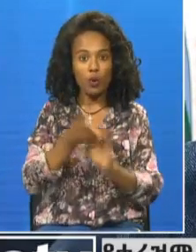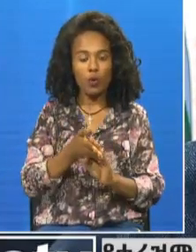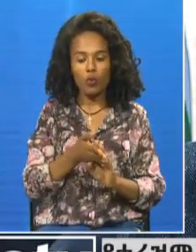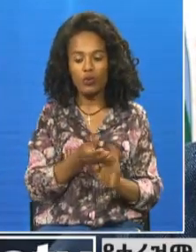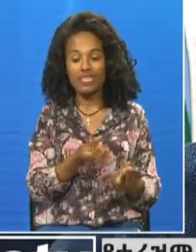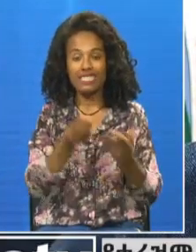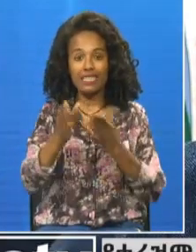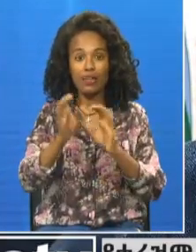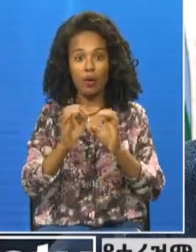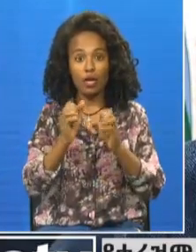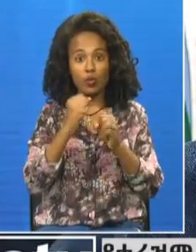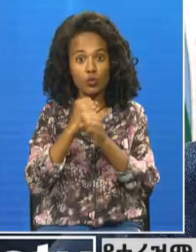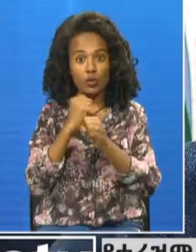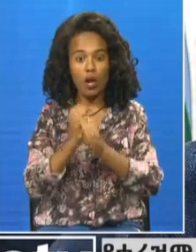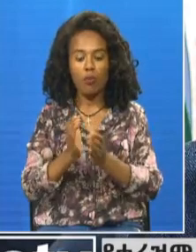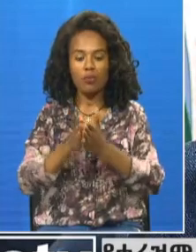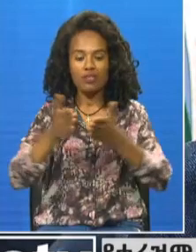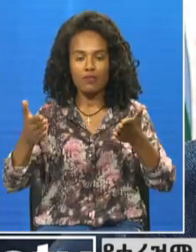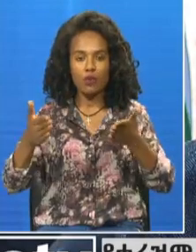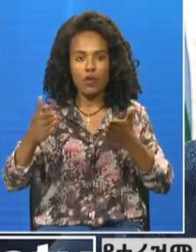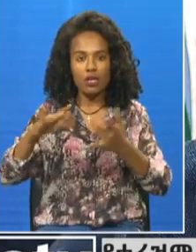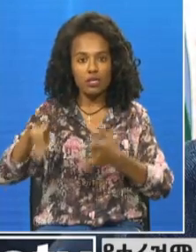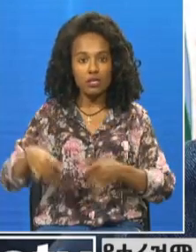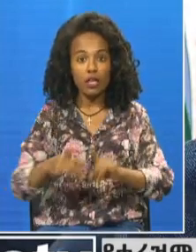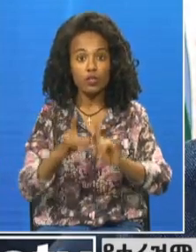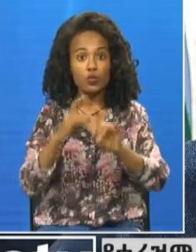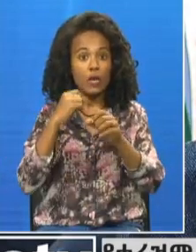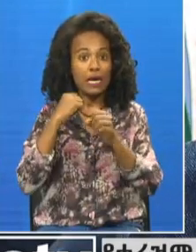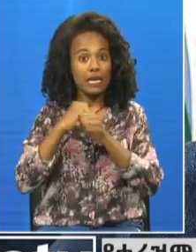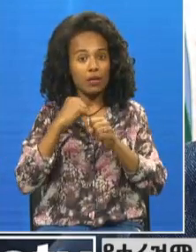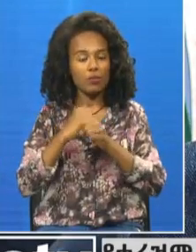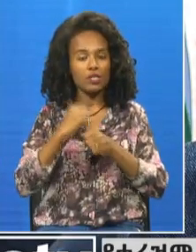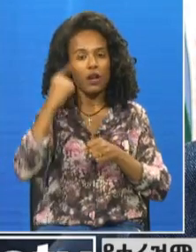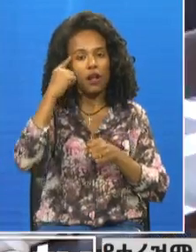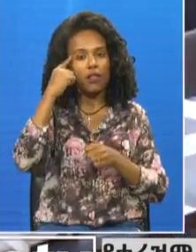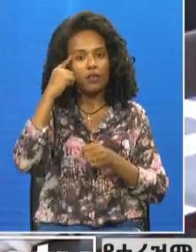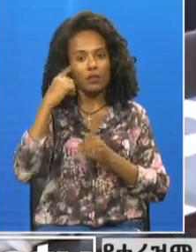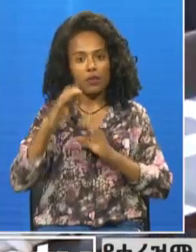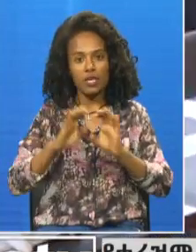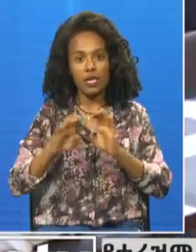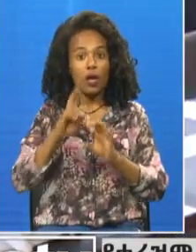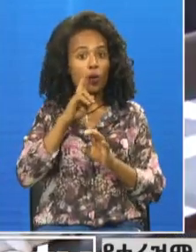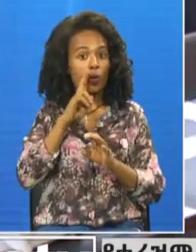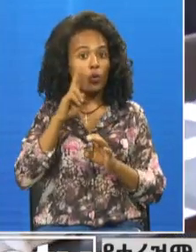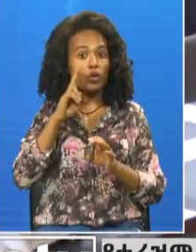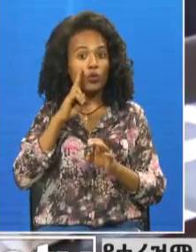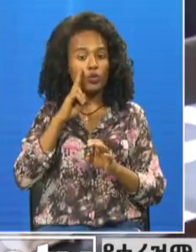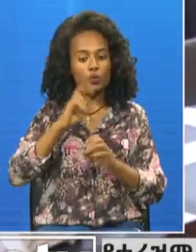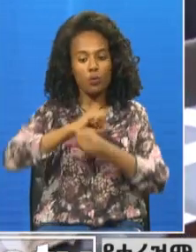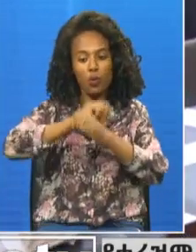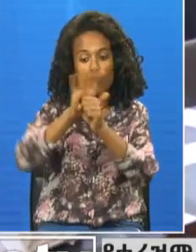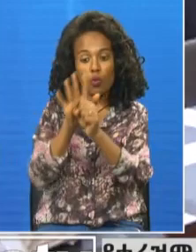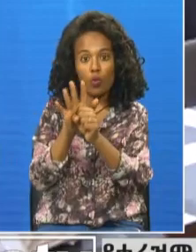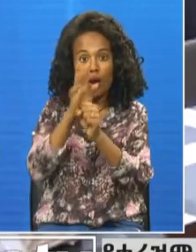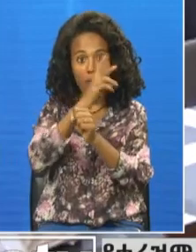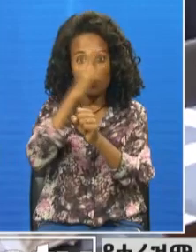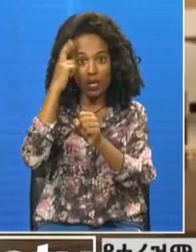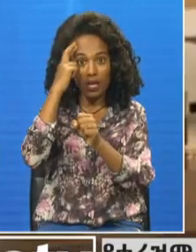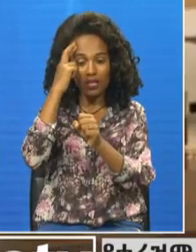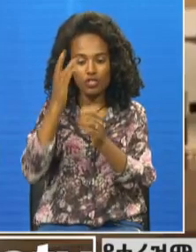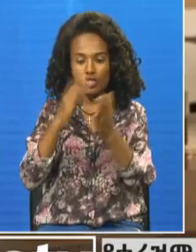በሰበታ ከተማ የሚገኘው ብሔራዊ የእንስሳት ጤና ምርመራና ጥናት ማዕከል አሁን ኮቪድ-19 ላይም ጥናትና ምርምር እያካሄደ